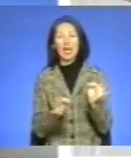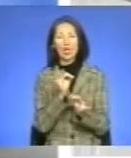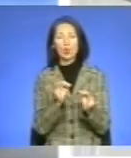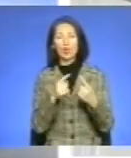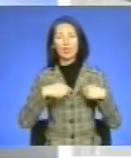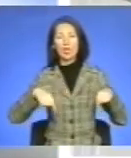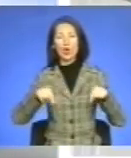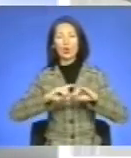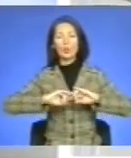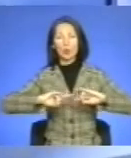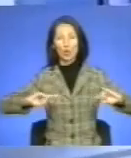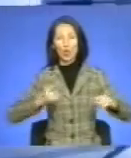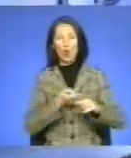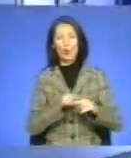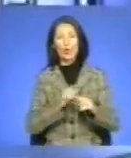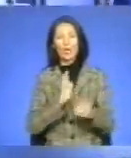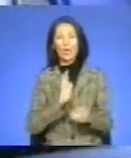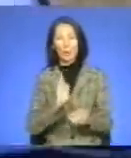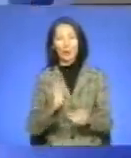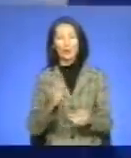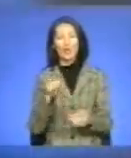столом, який відбувся у Тернополі.